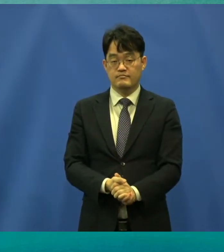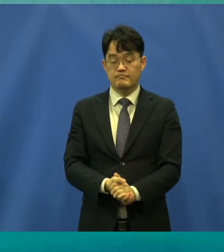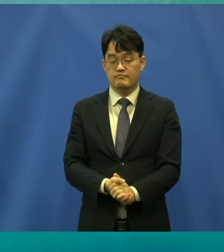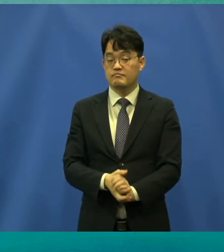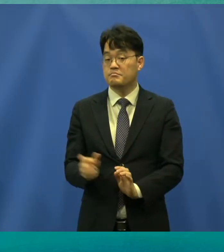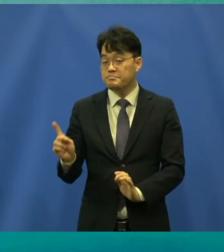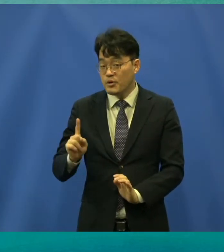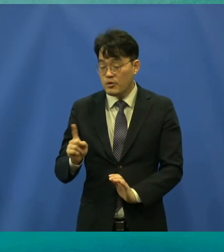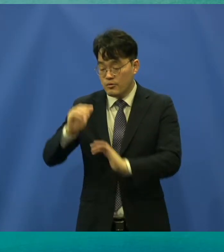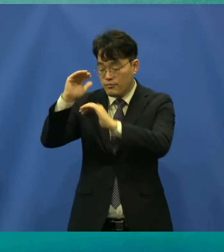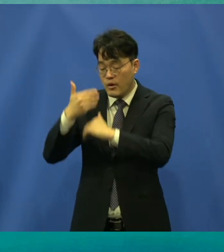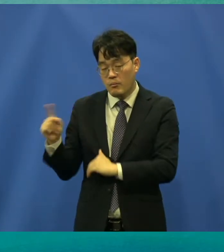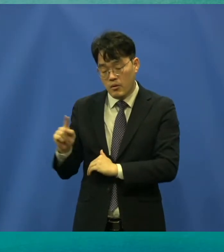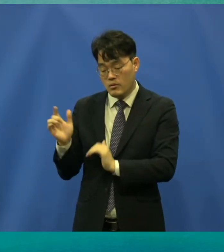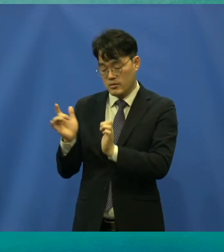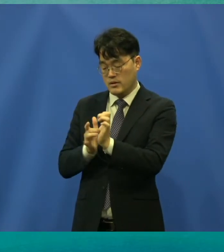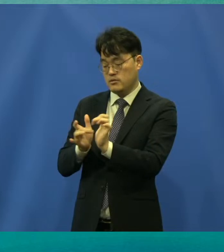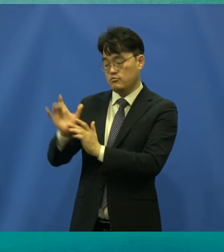복음이에요.